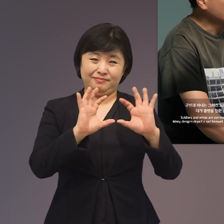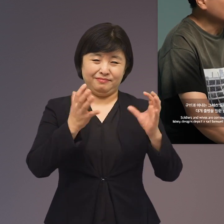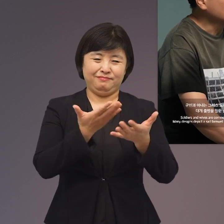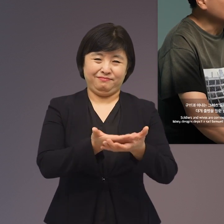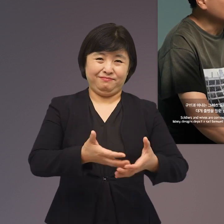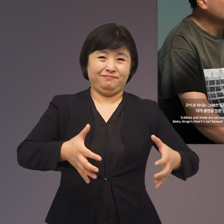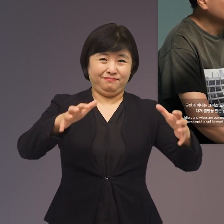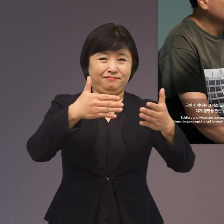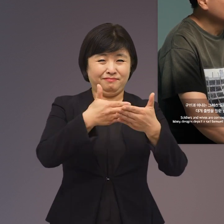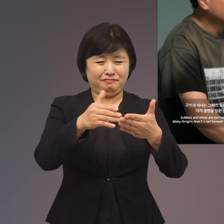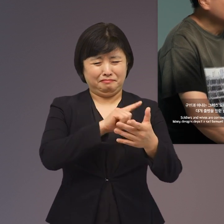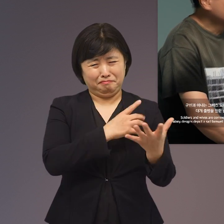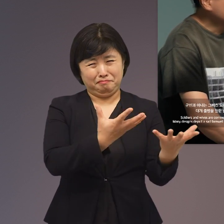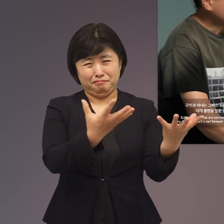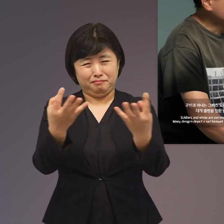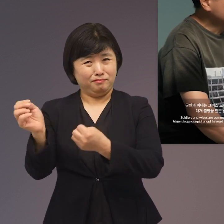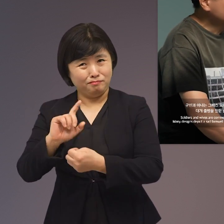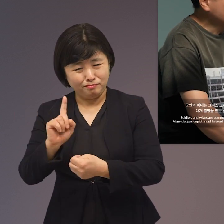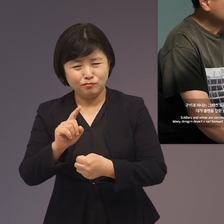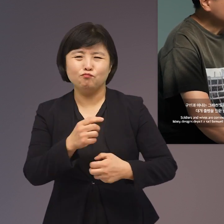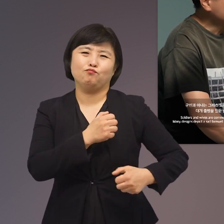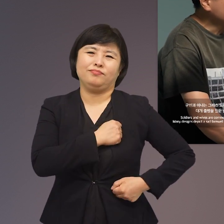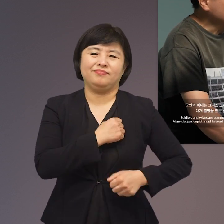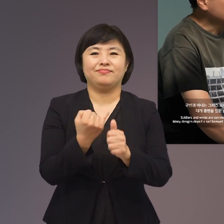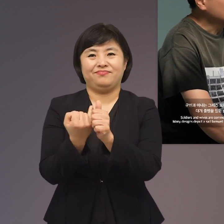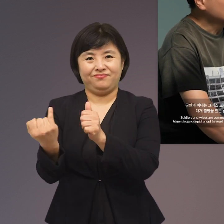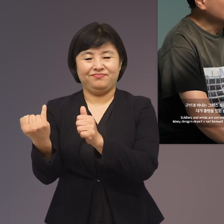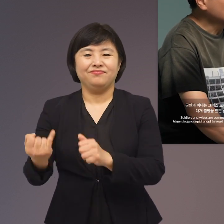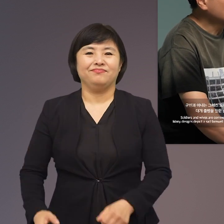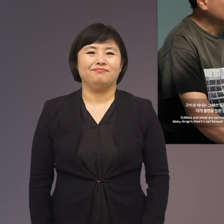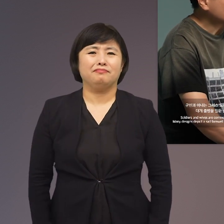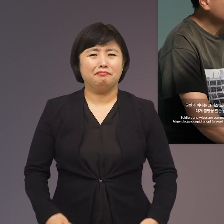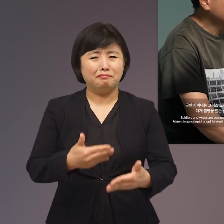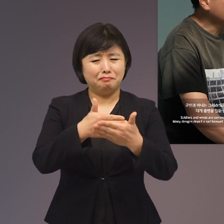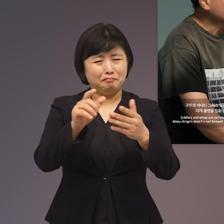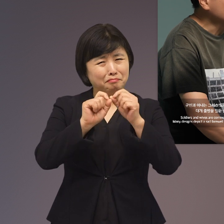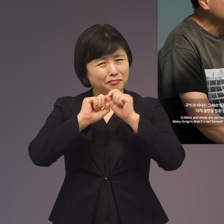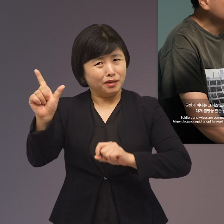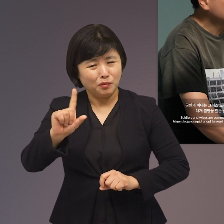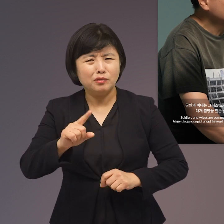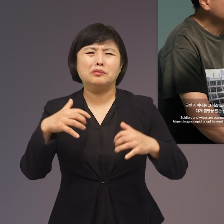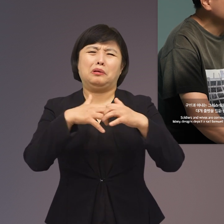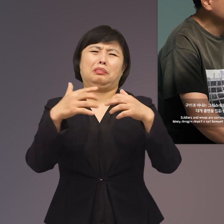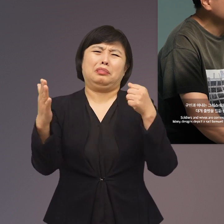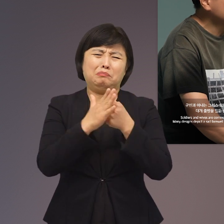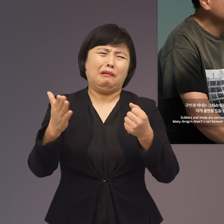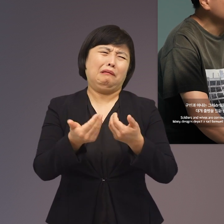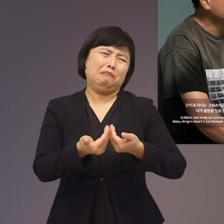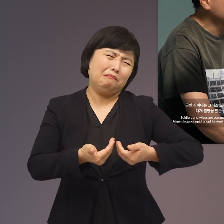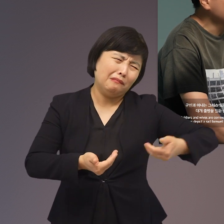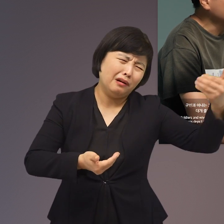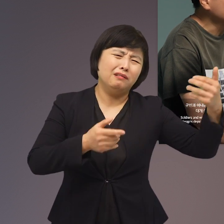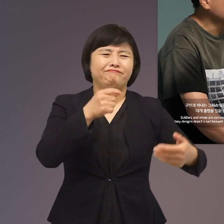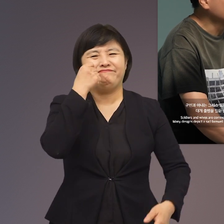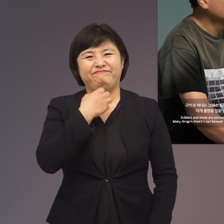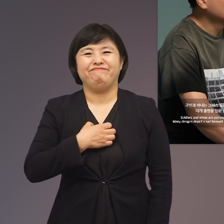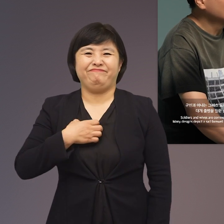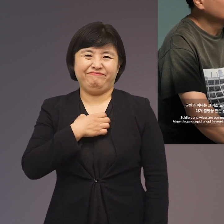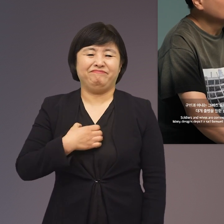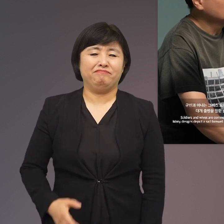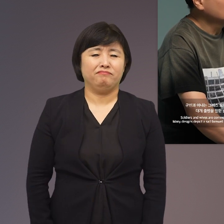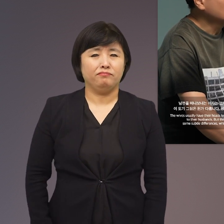군인과 아내, 그리스 독일에서 흔한 주제입니다. 대개 출병을 앞둔 슬픈 이별이 많죠.